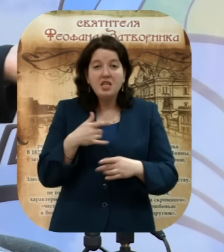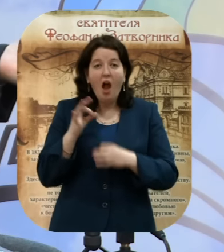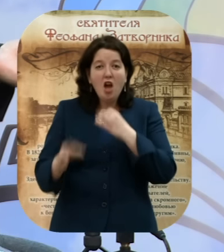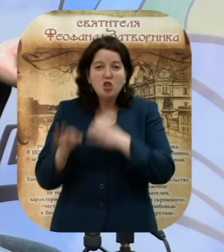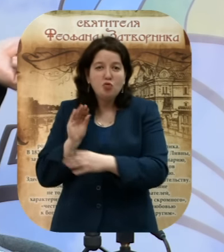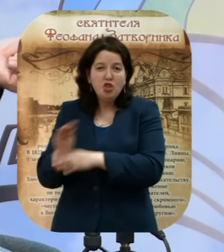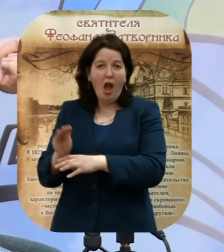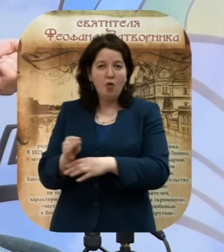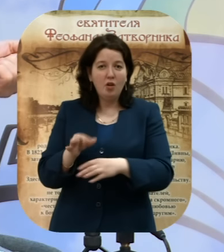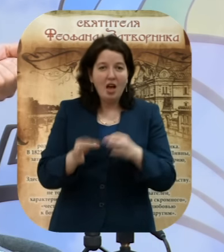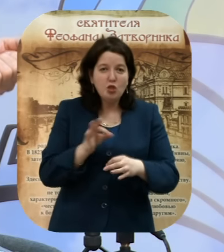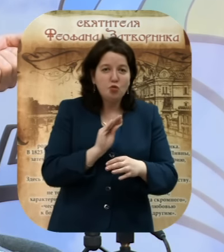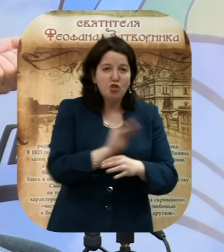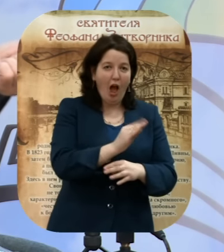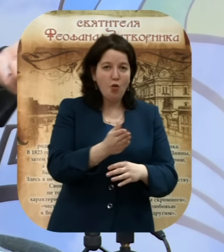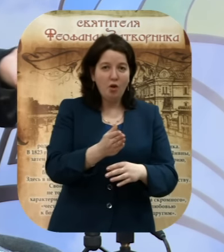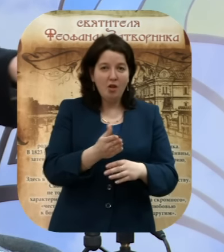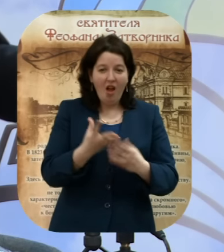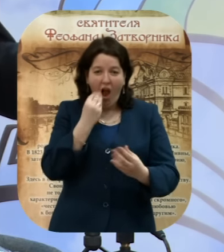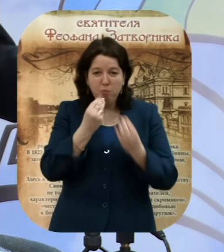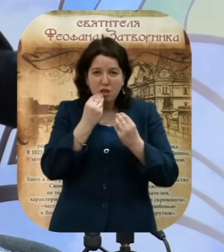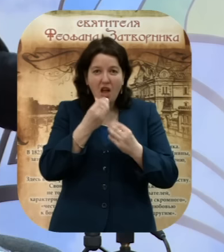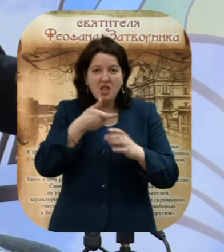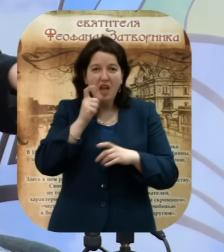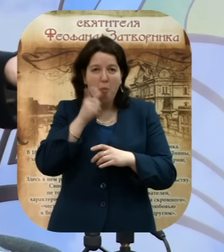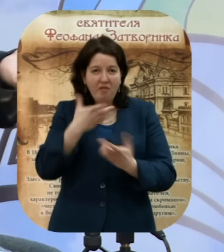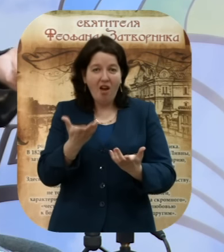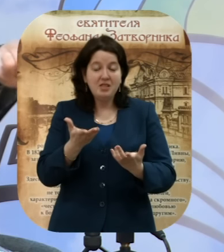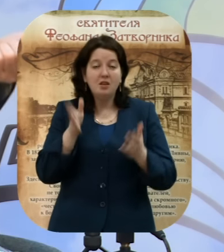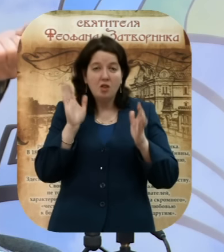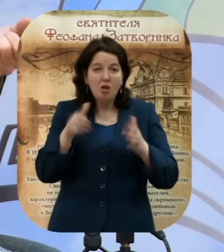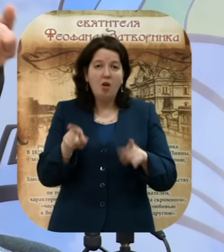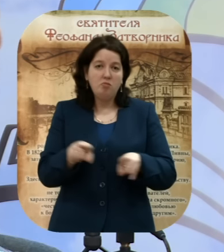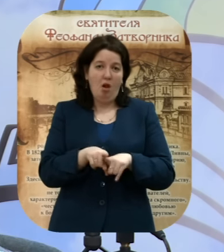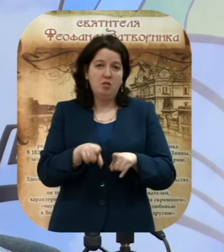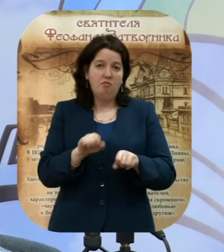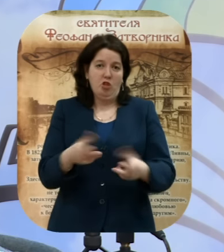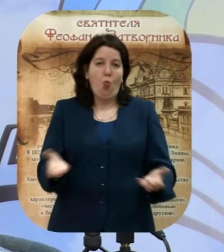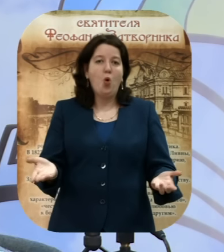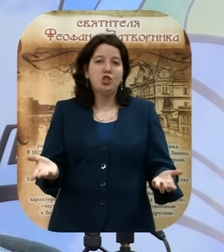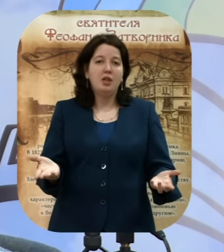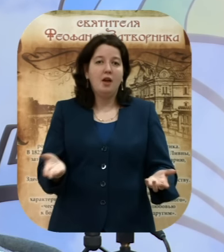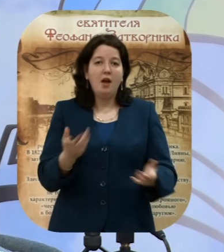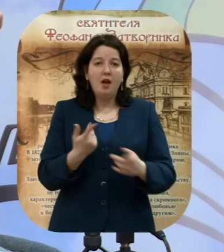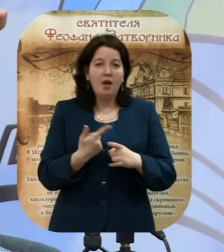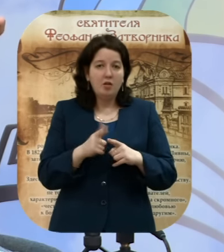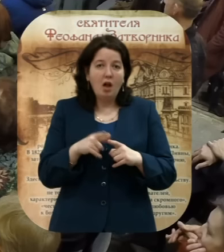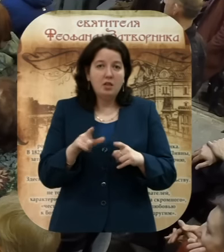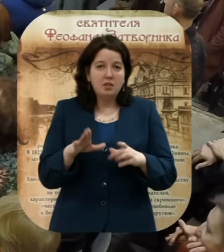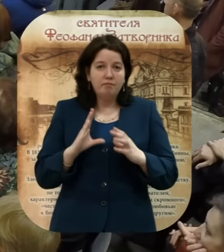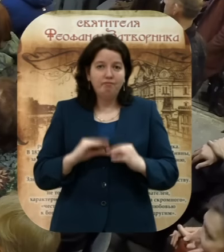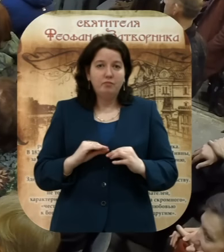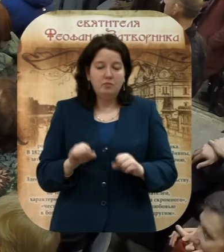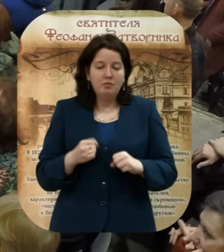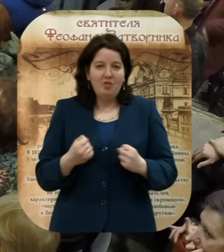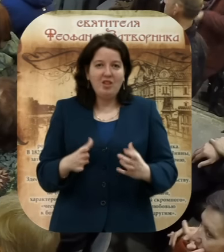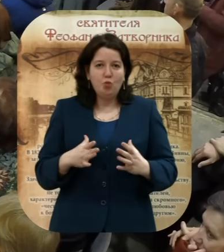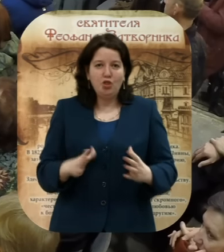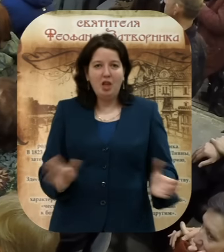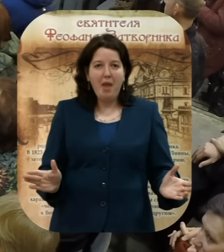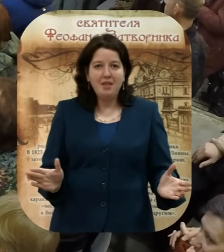осуждаю. Объедаться, опиваться, ну как это возможно? Это же невозможно. Что